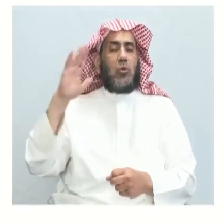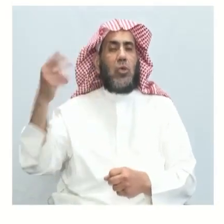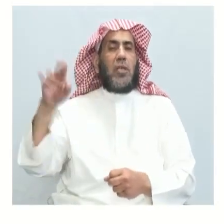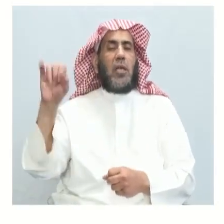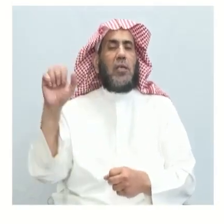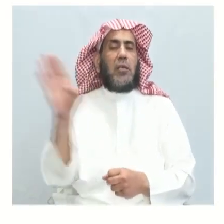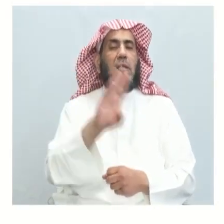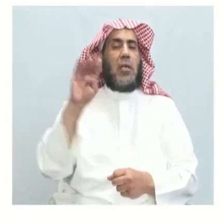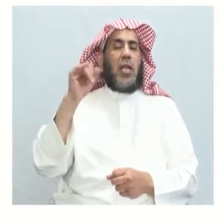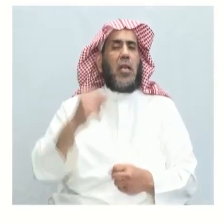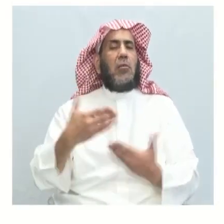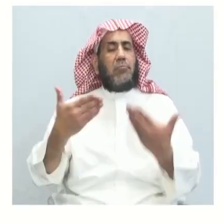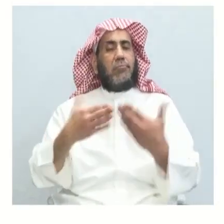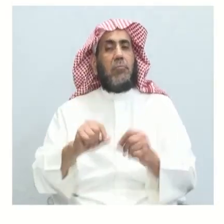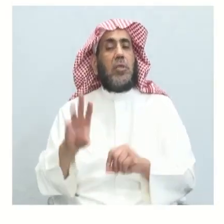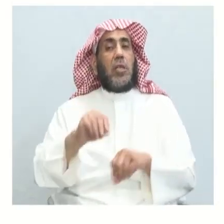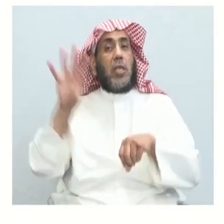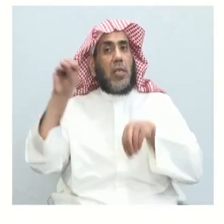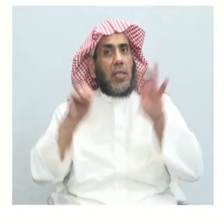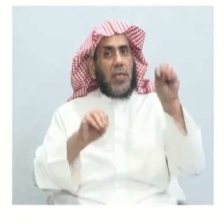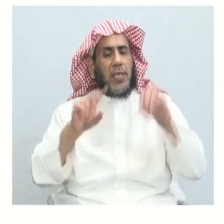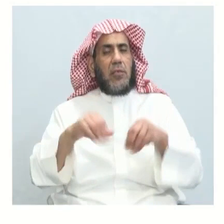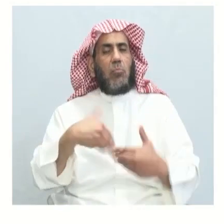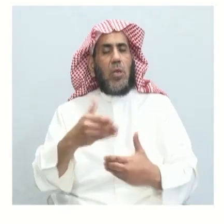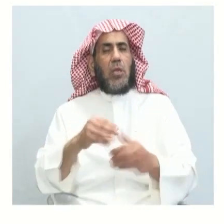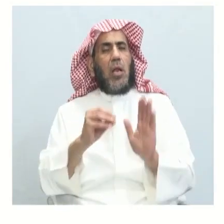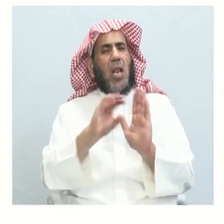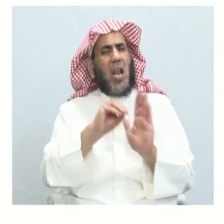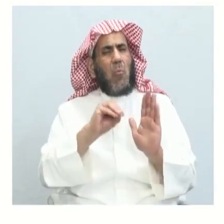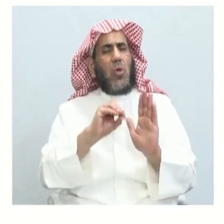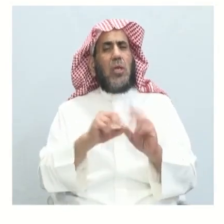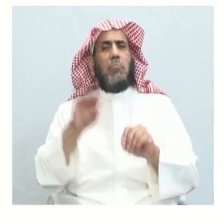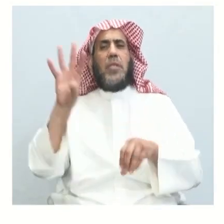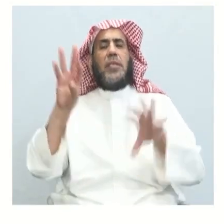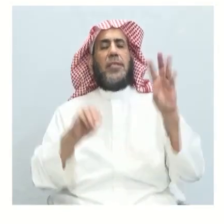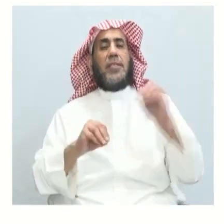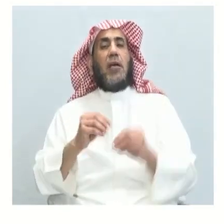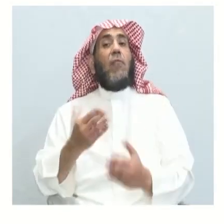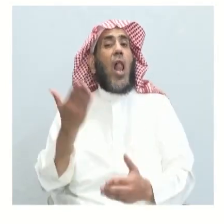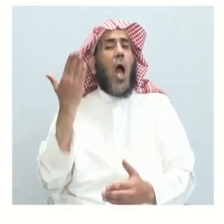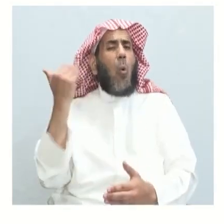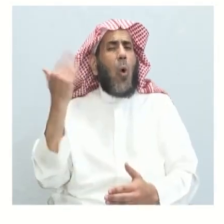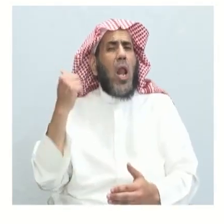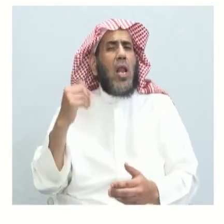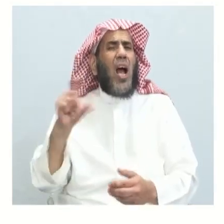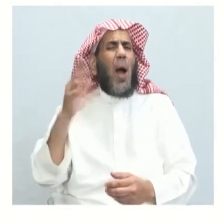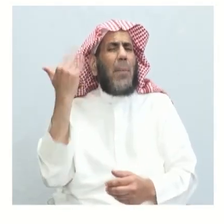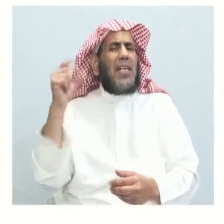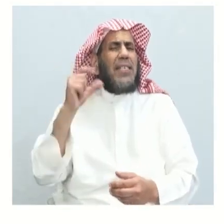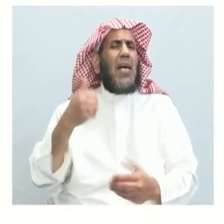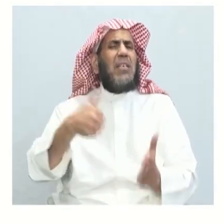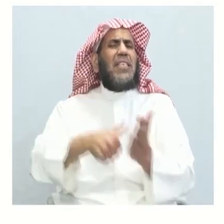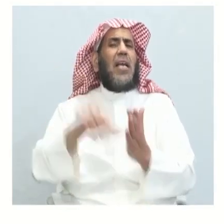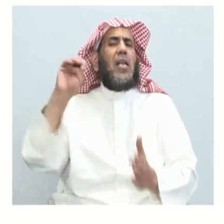نحن سنتحدث عن القصص وايضا سنذكر نموذج للقصه التي تواردت في عصر الجاهل وكذلك الامثال وبعض او